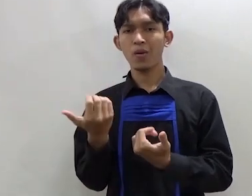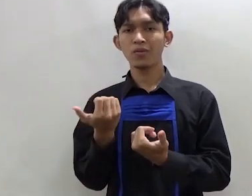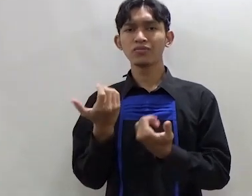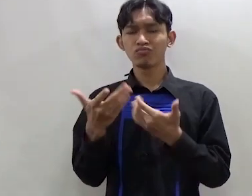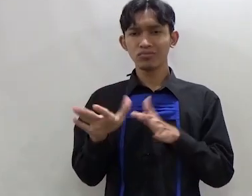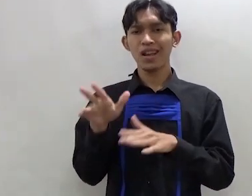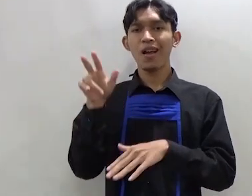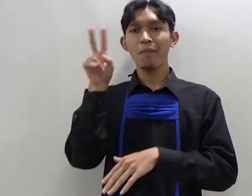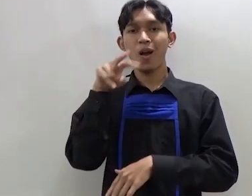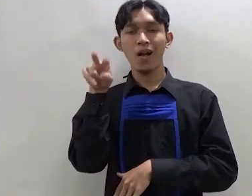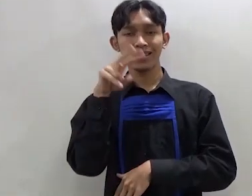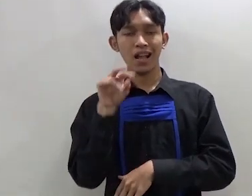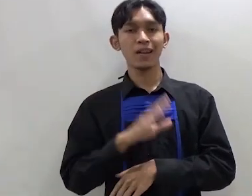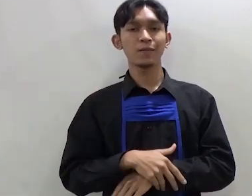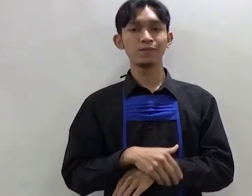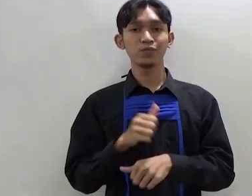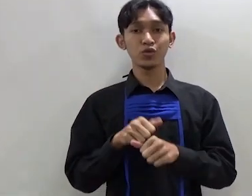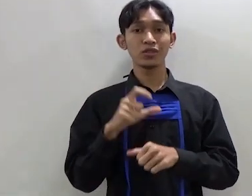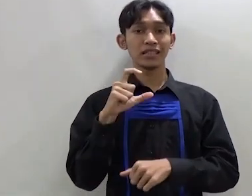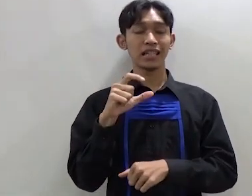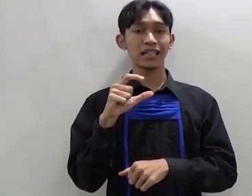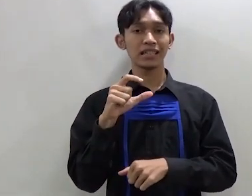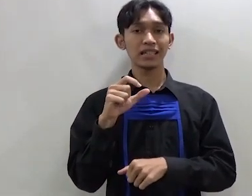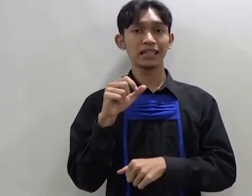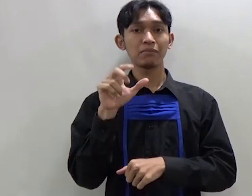Sedangkan untuk kasus sembuh setelah